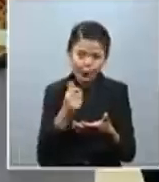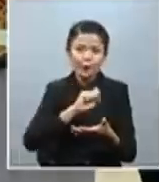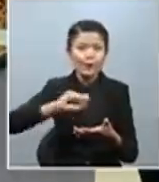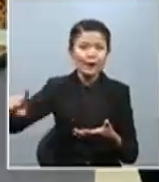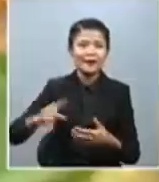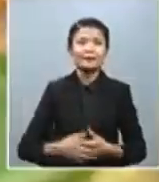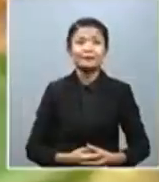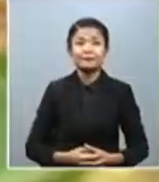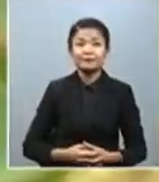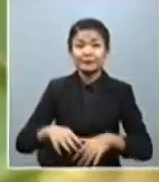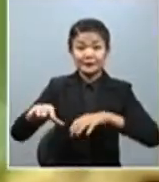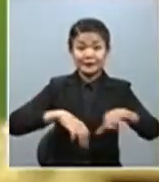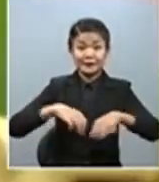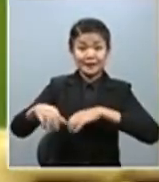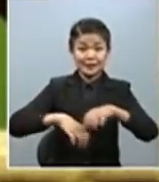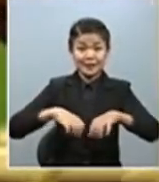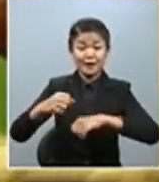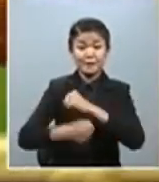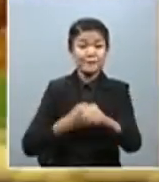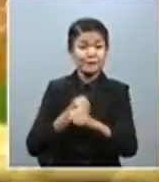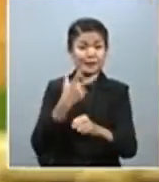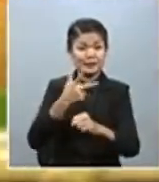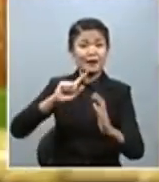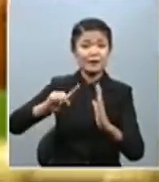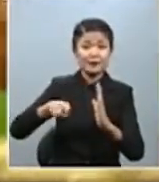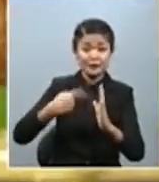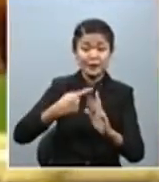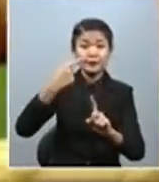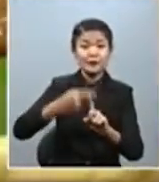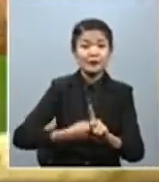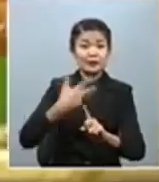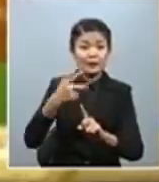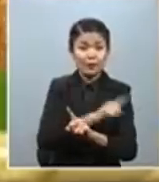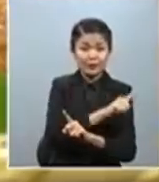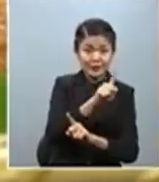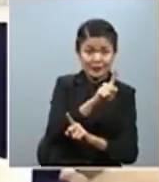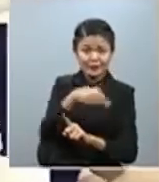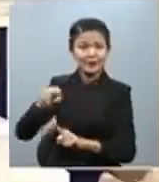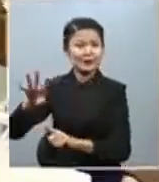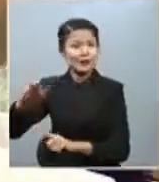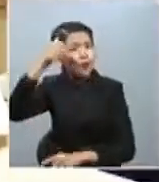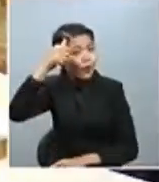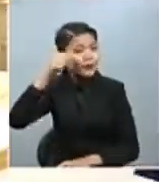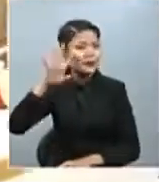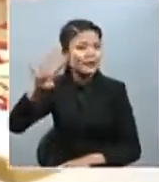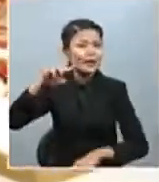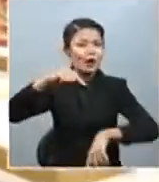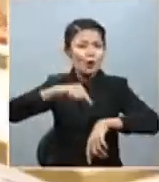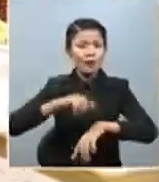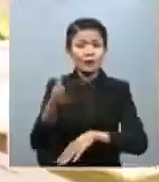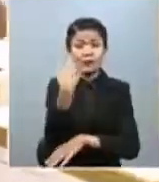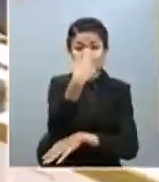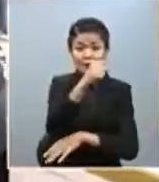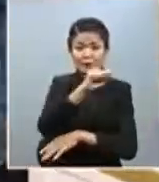ำหรับงานครัวคุณต๋อยเอ็กซ์โปซีซั่น3จะมีขึ้นในวันที่1ถึง4มีนาคมทั้งหมด4วันตั้งแต่เวลา 10:00 นถึง